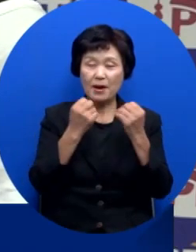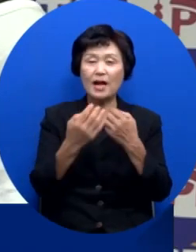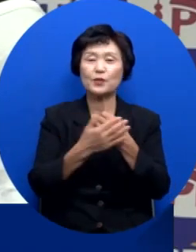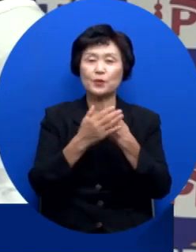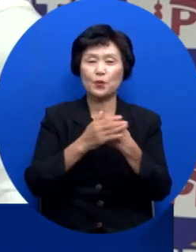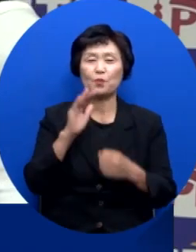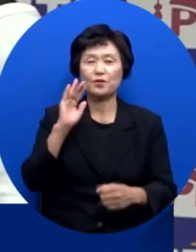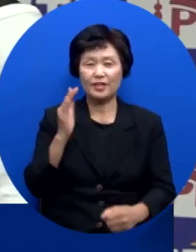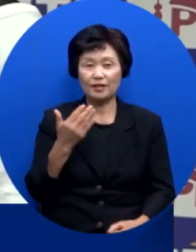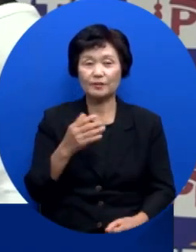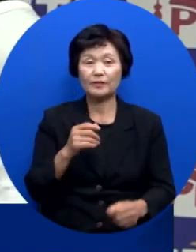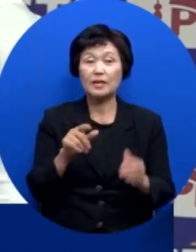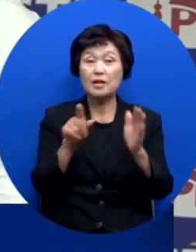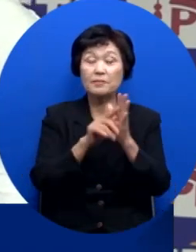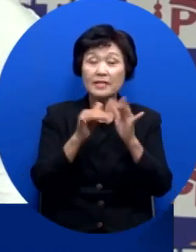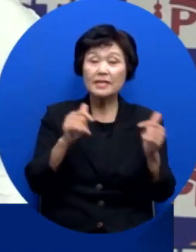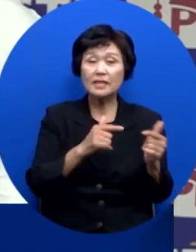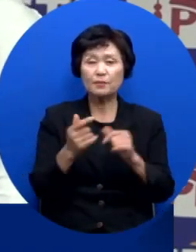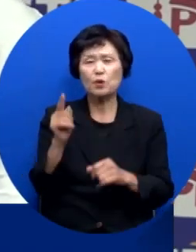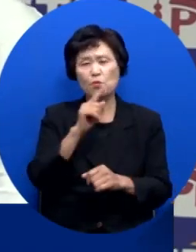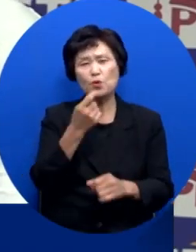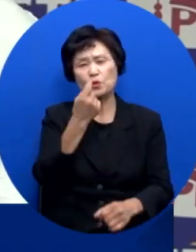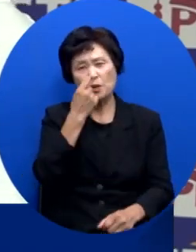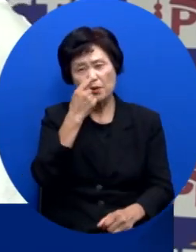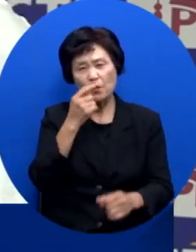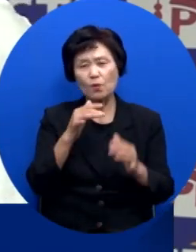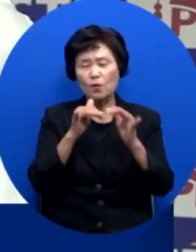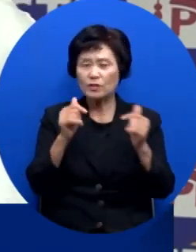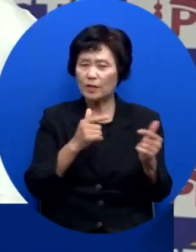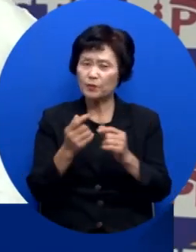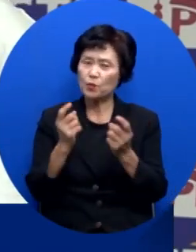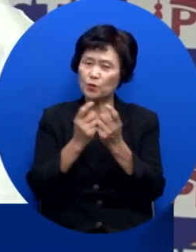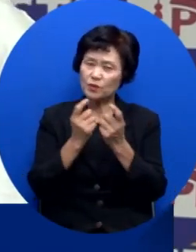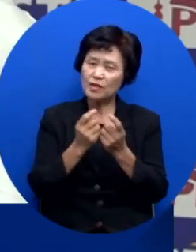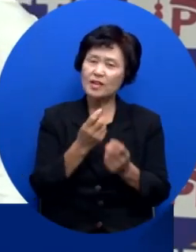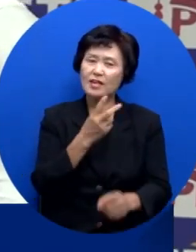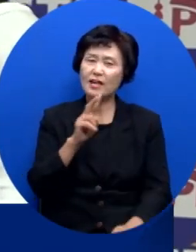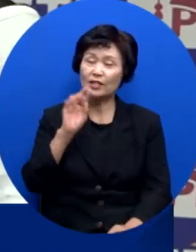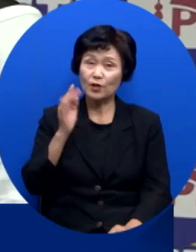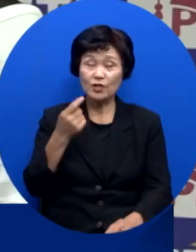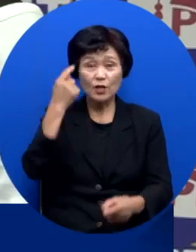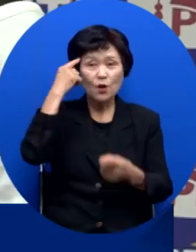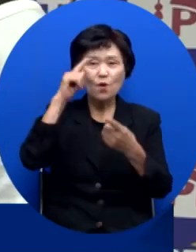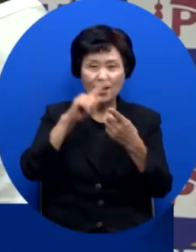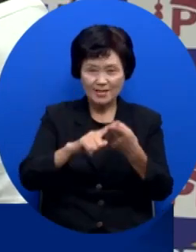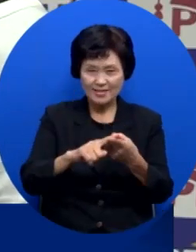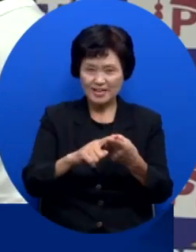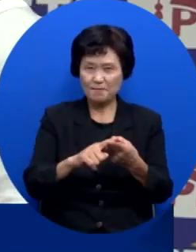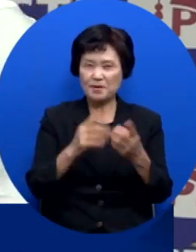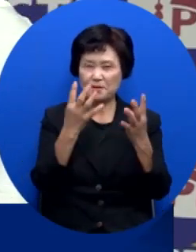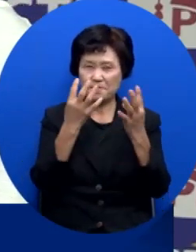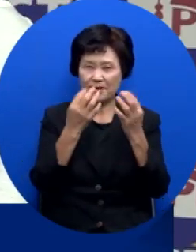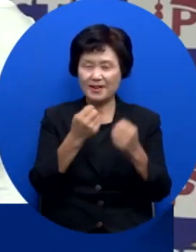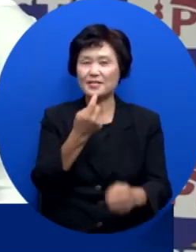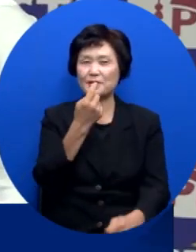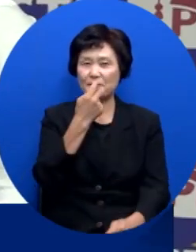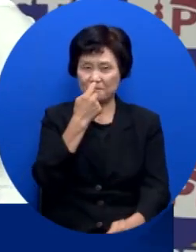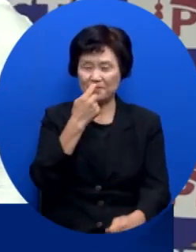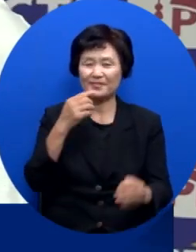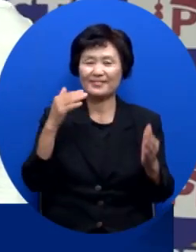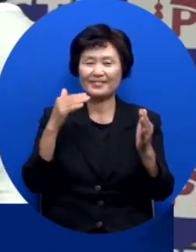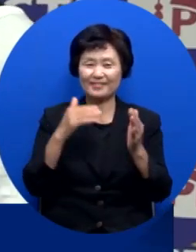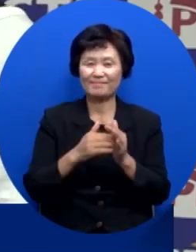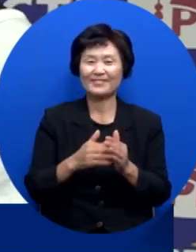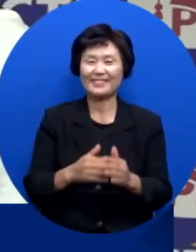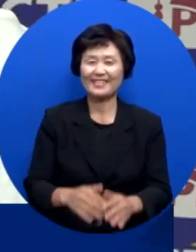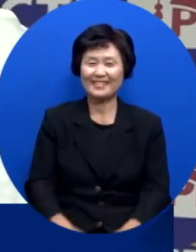like to the point of view of how people are learning about Christianity. So I think one of